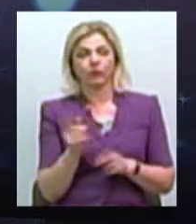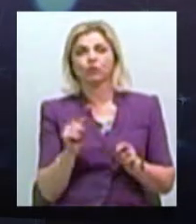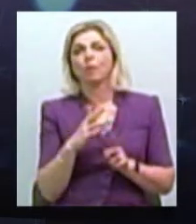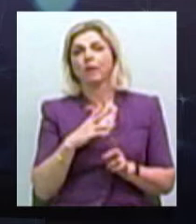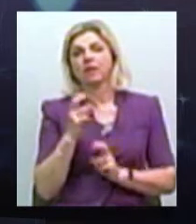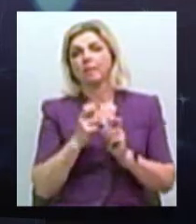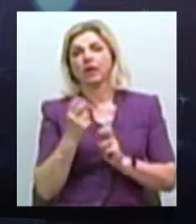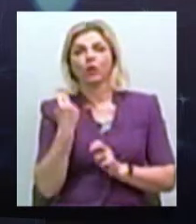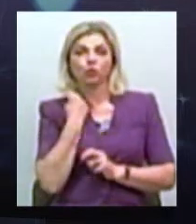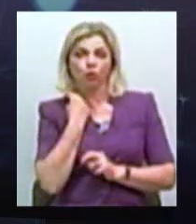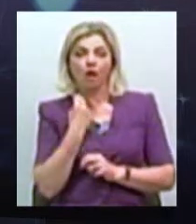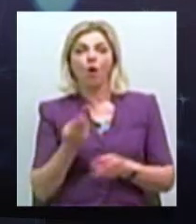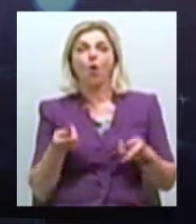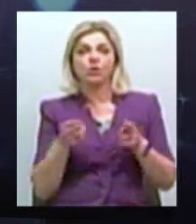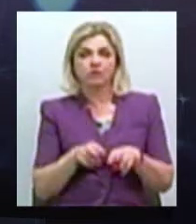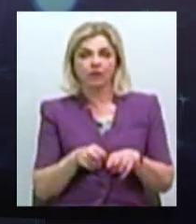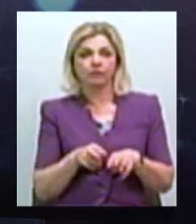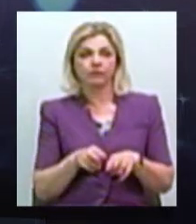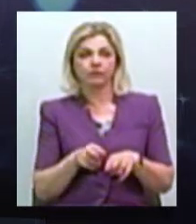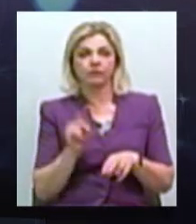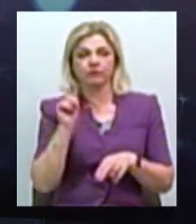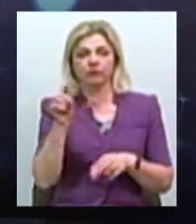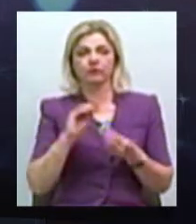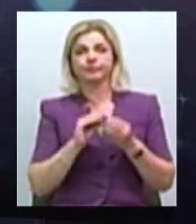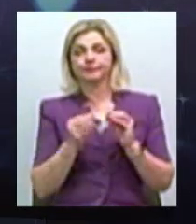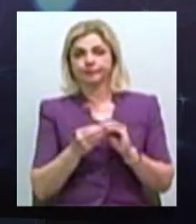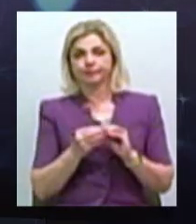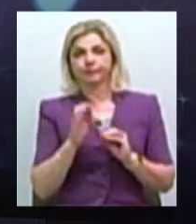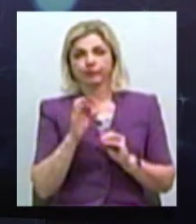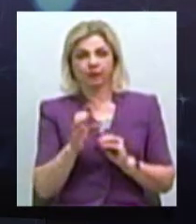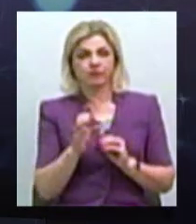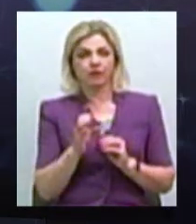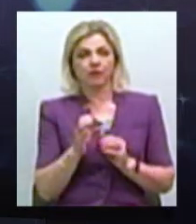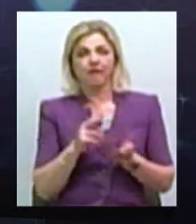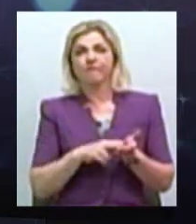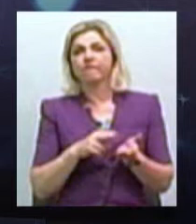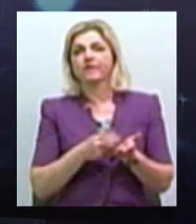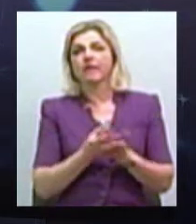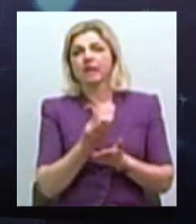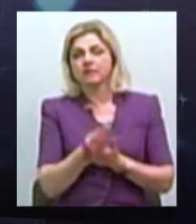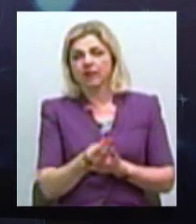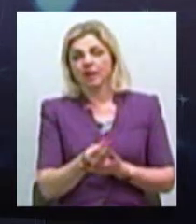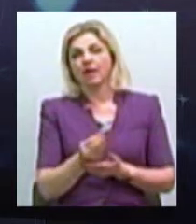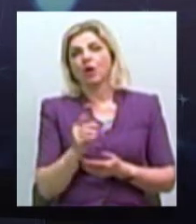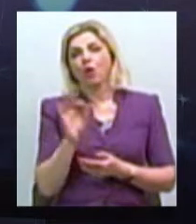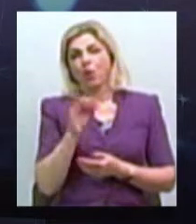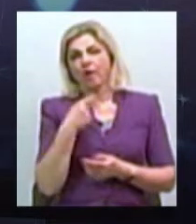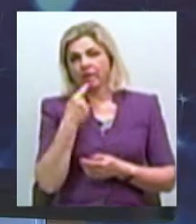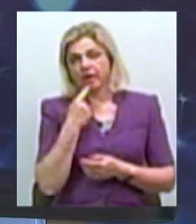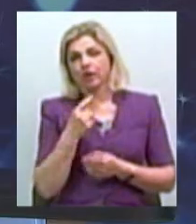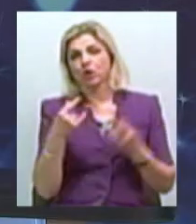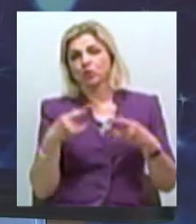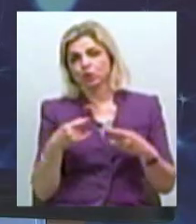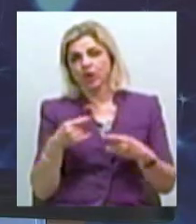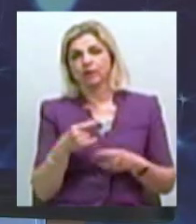було винне. Залишається, наскільки я знаю, там проблема із профспілковими внесками. Якраз те, про що казала в сюжеті пані